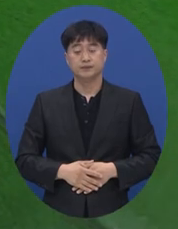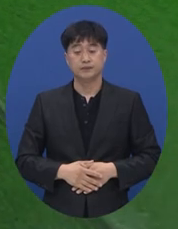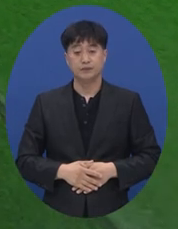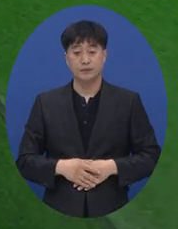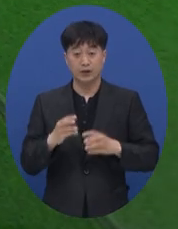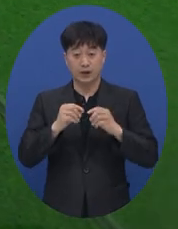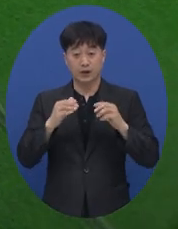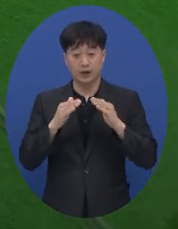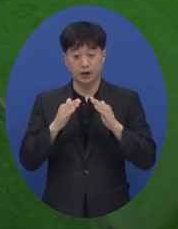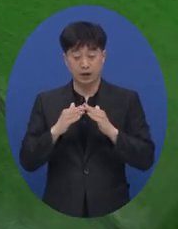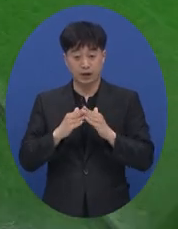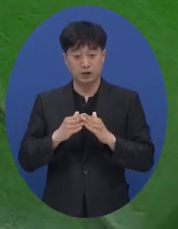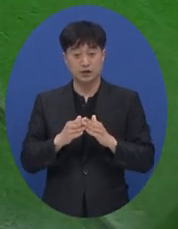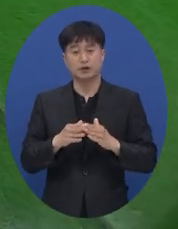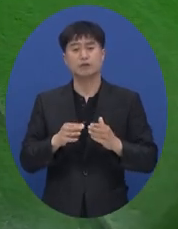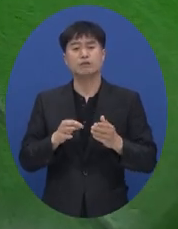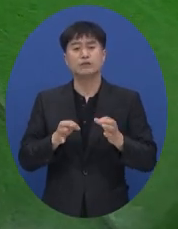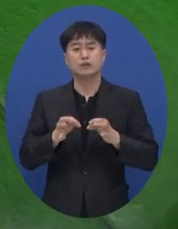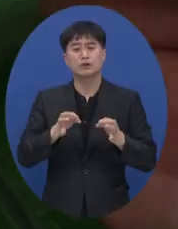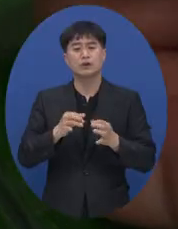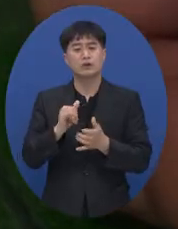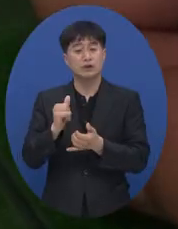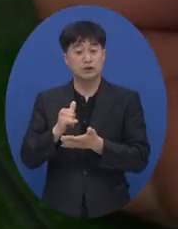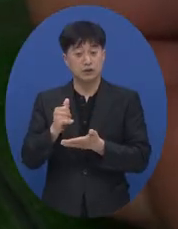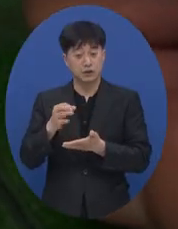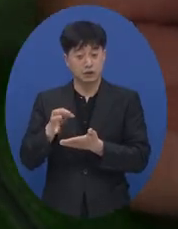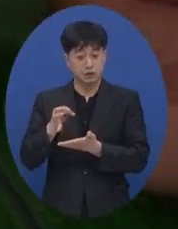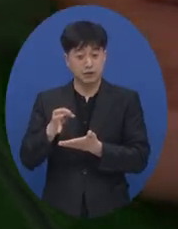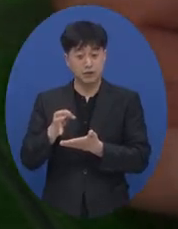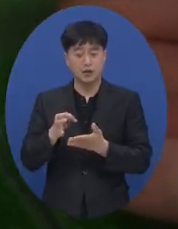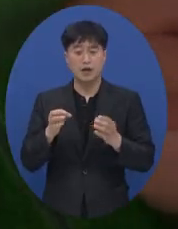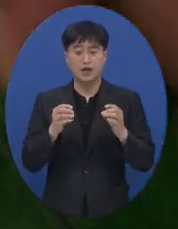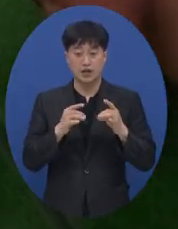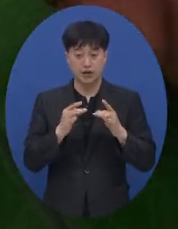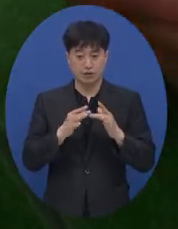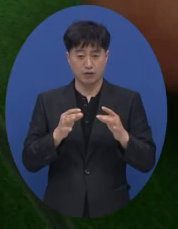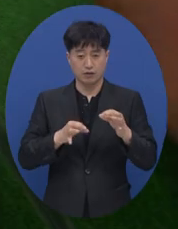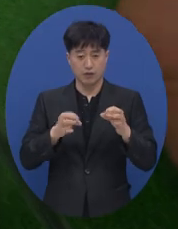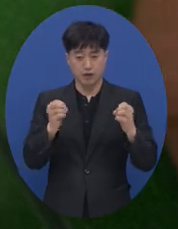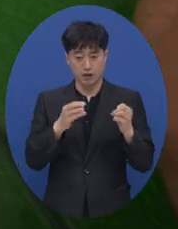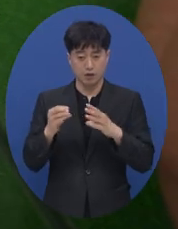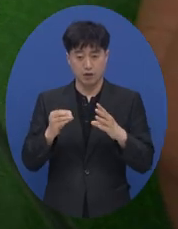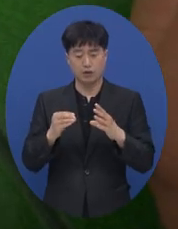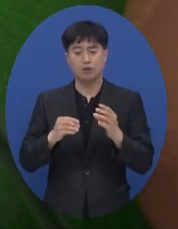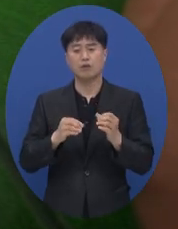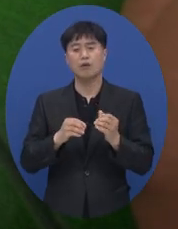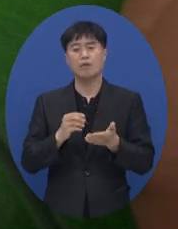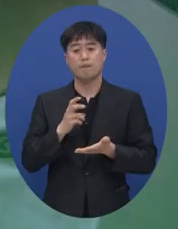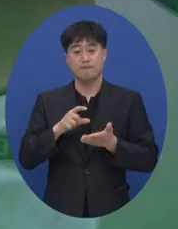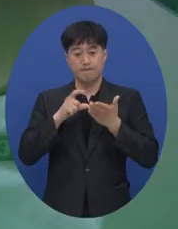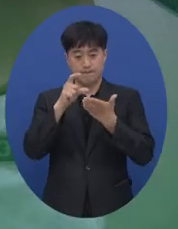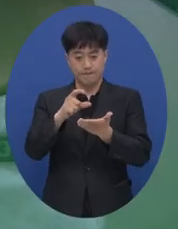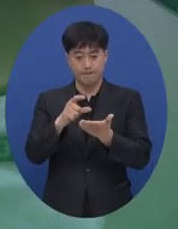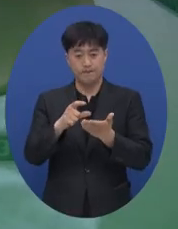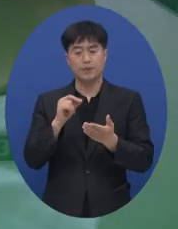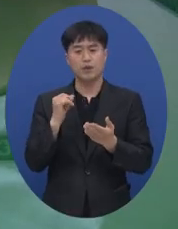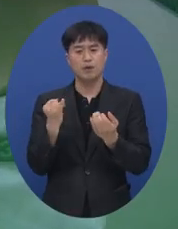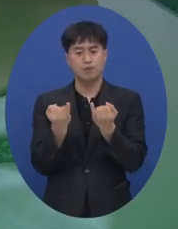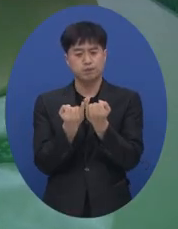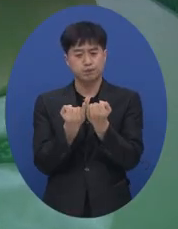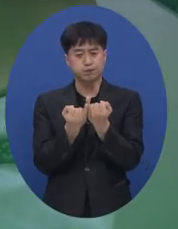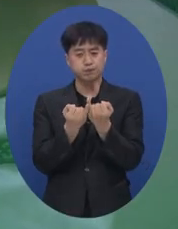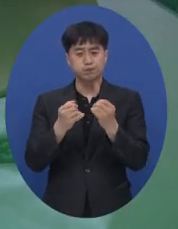부동산 투기 브로커 l 씨는 채팅 앱 에 글을 올려 신혼 부부와 임신부 를 모집한 후 이들을 통해 청약 서류를